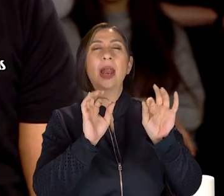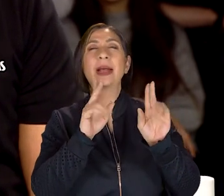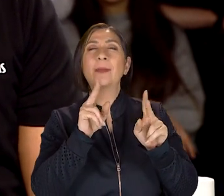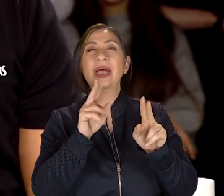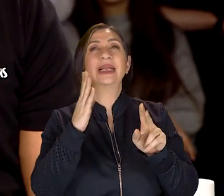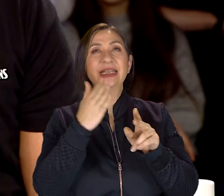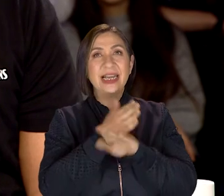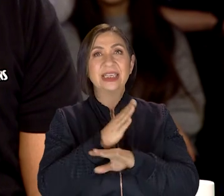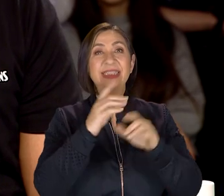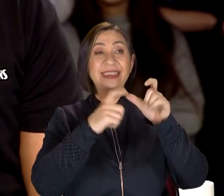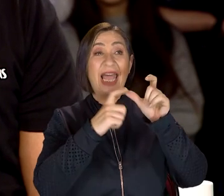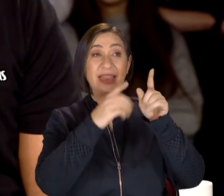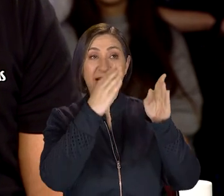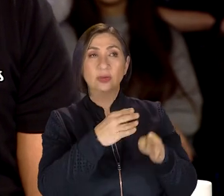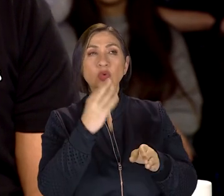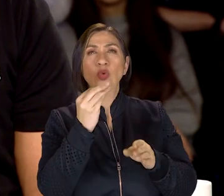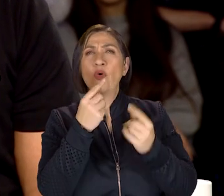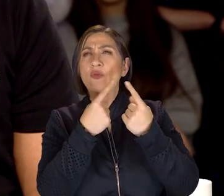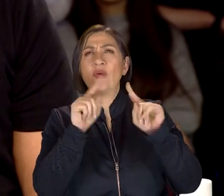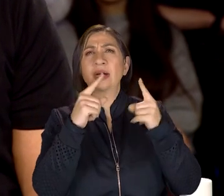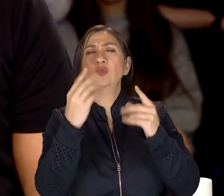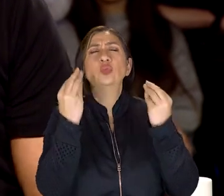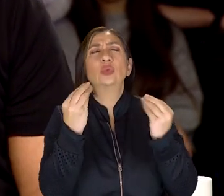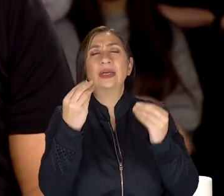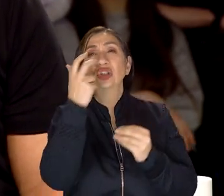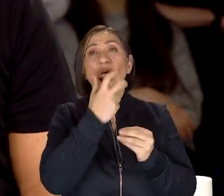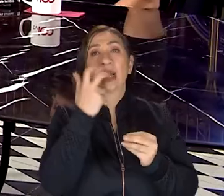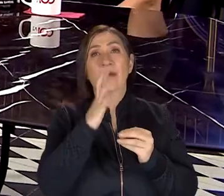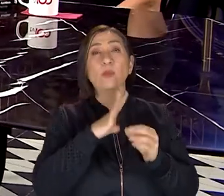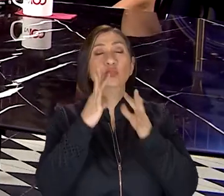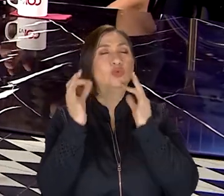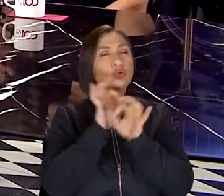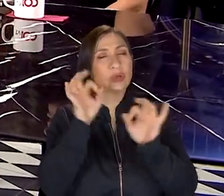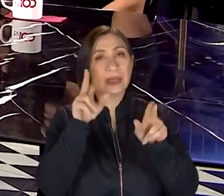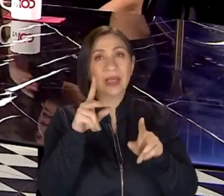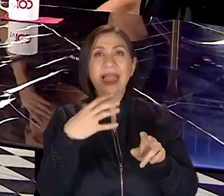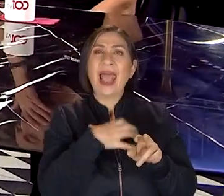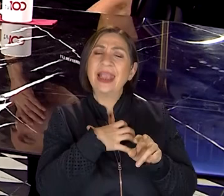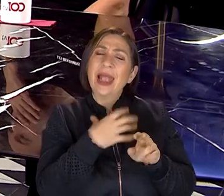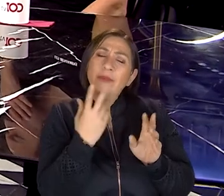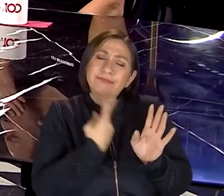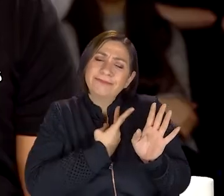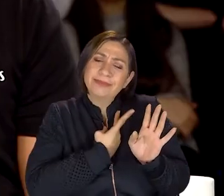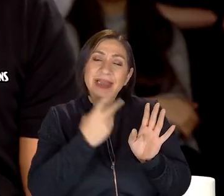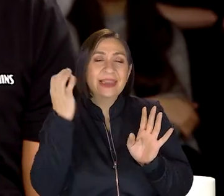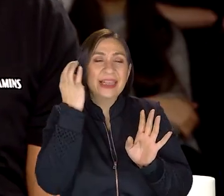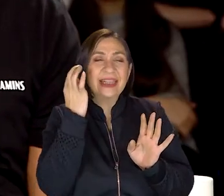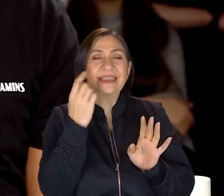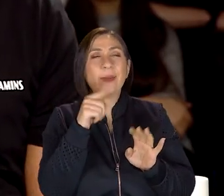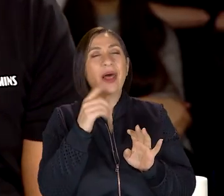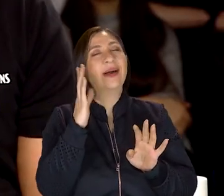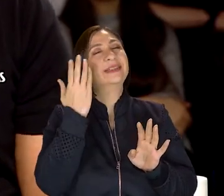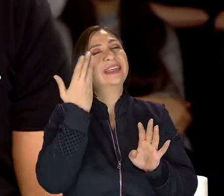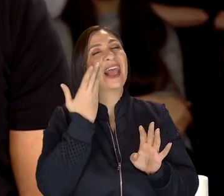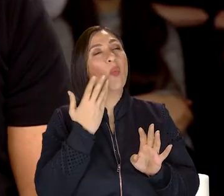Serdar'ın gerçekten yaptığı çok enteresan, çok güzel şarkılar var. Mutsuzsun gibi. Kendine münhasır. Hani böyle dinlediğin zaman aa